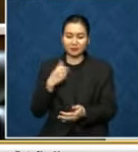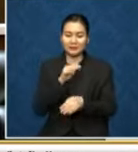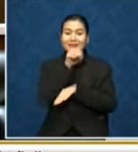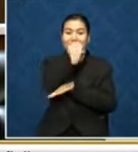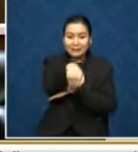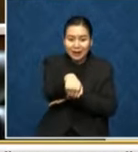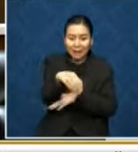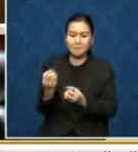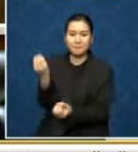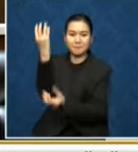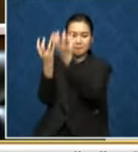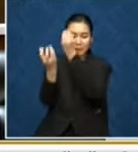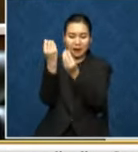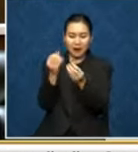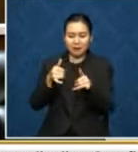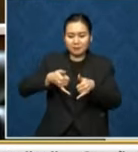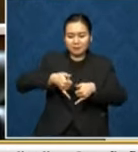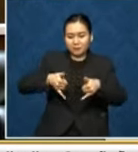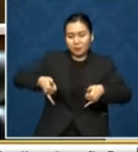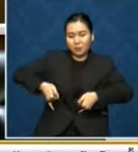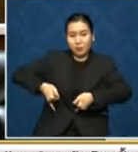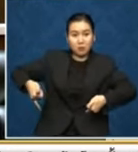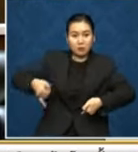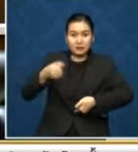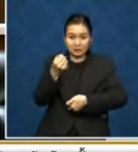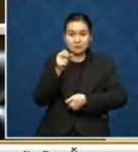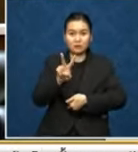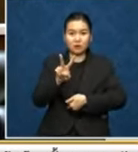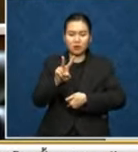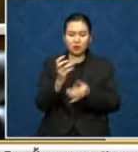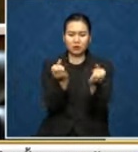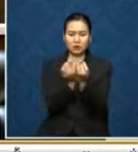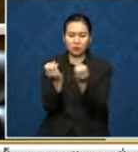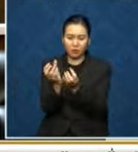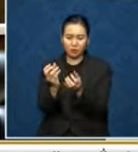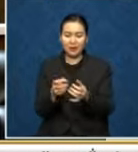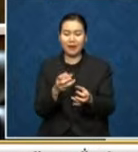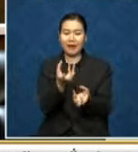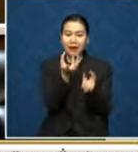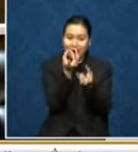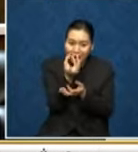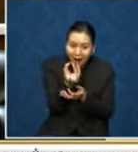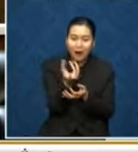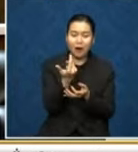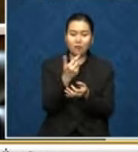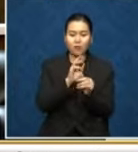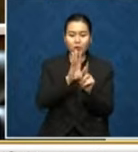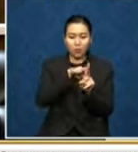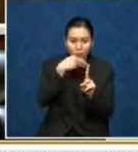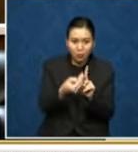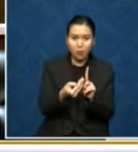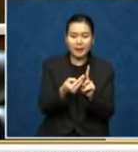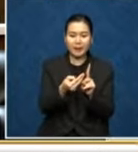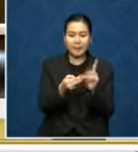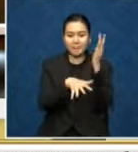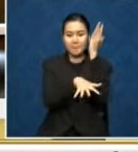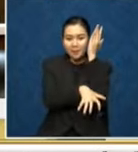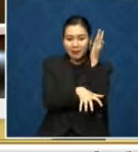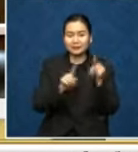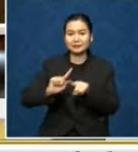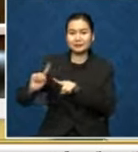านได้เข้ามาในพื้นที่หมู่บ้านแล้วก็ทำลายพืชผลการเกษตรครับเช่นข้าวกล้วยมันสำปะหลังครับชาวบ้านได้รับ